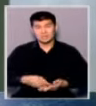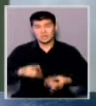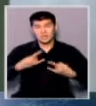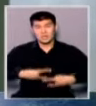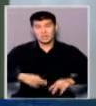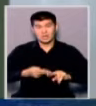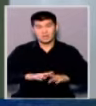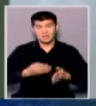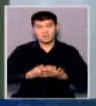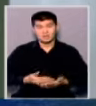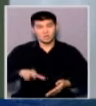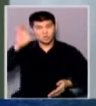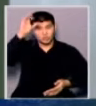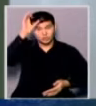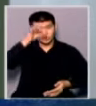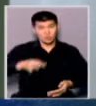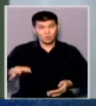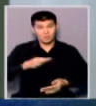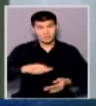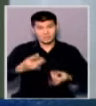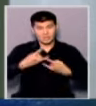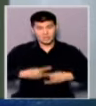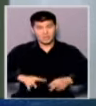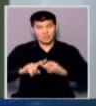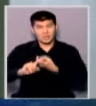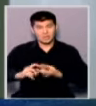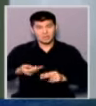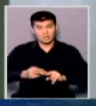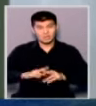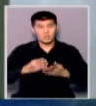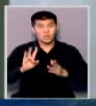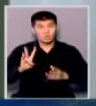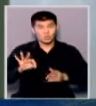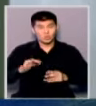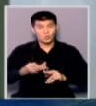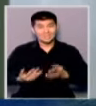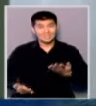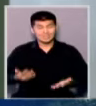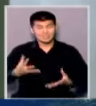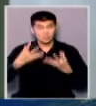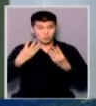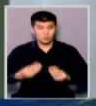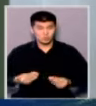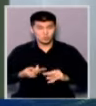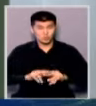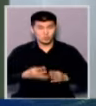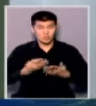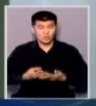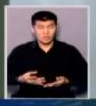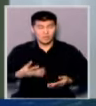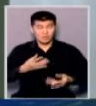перзентханаға, Жылой ауданы облыстық перинаталдық орталыққа қарайды. Бірақ егер күні жетіп толғағы